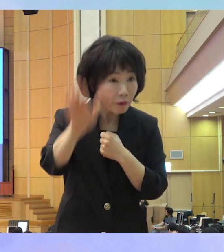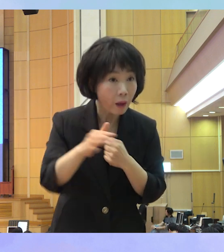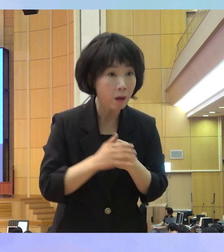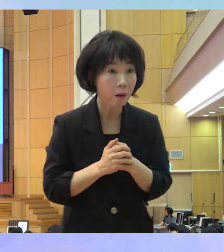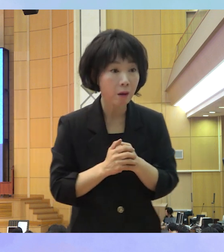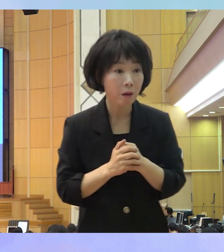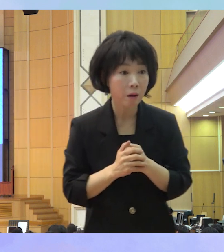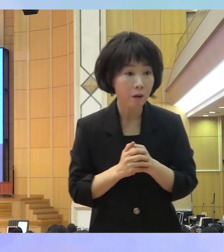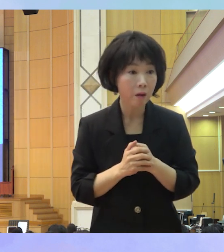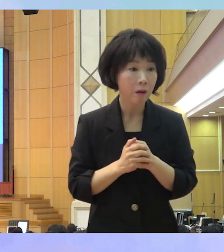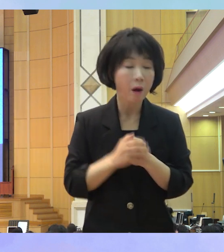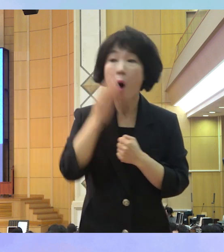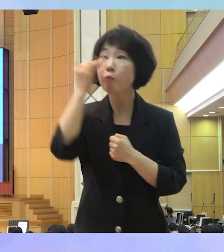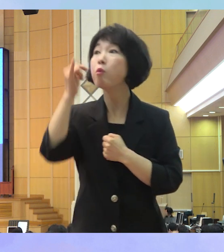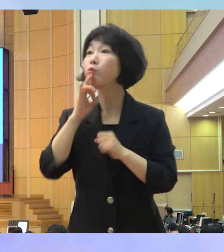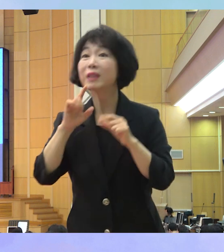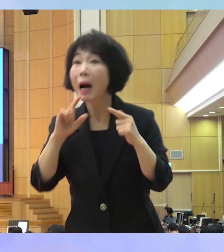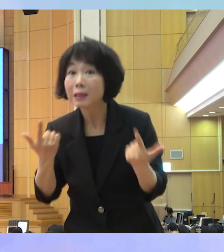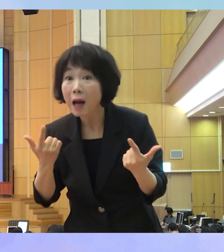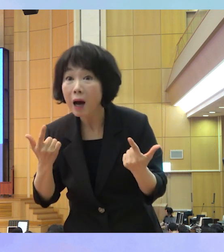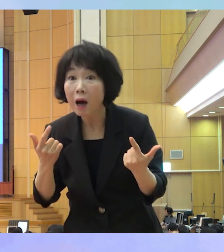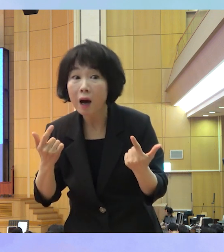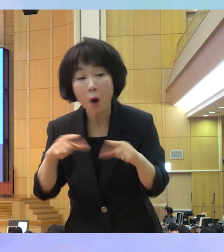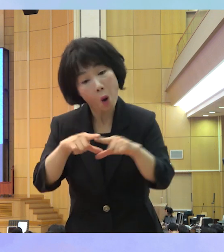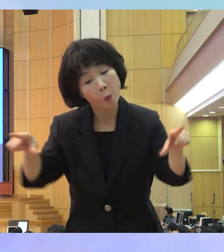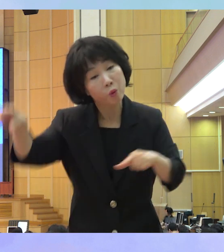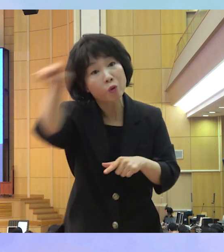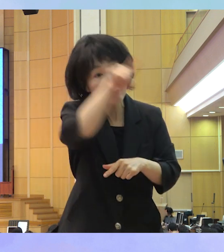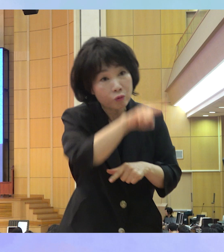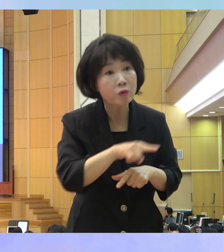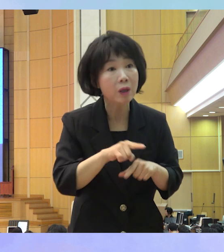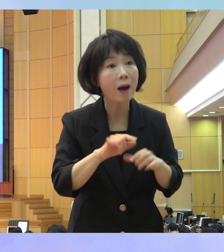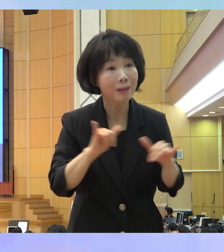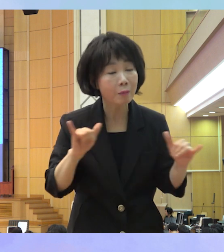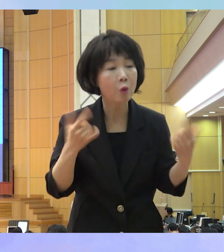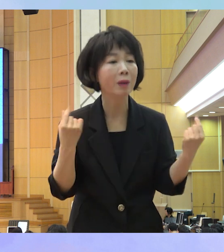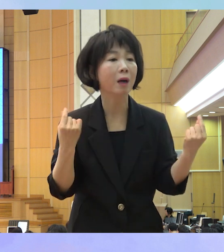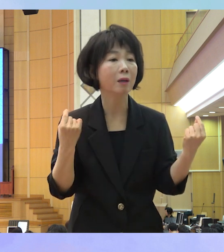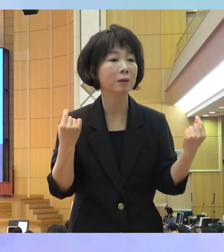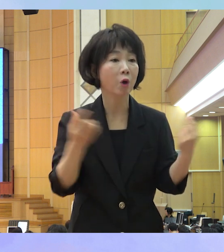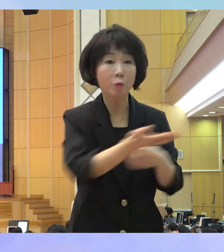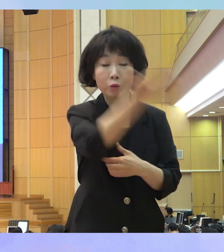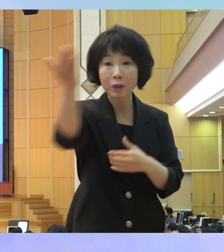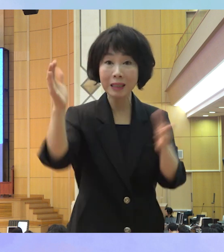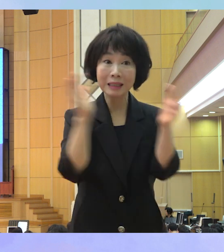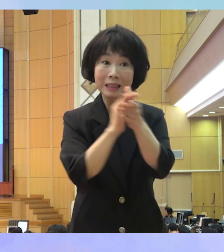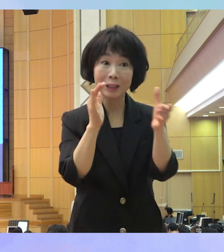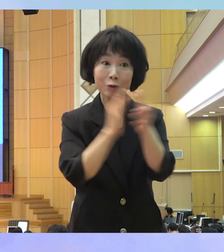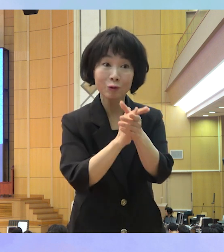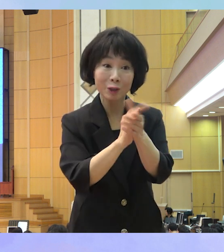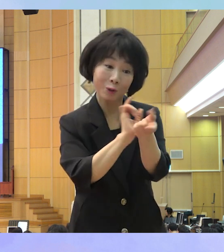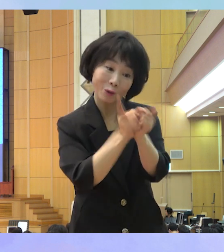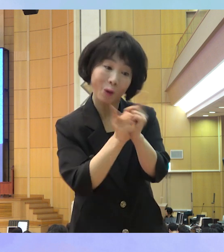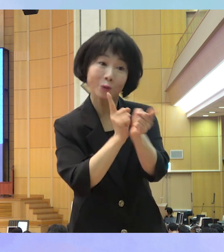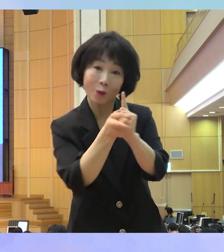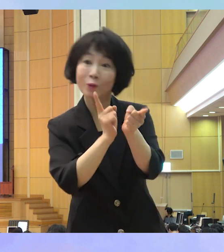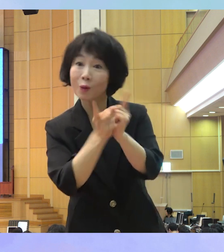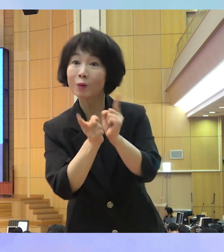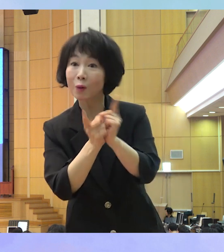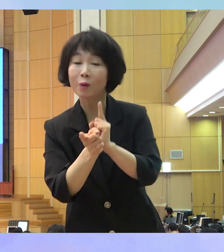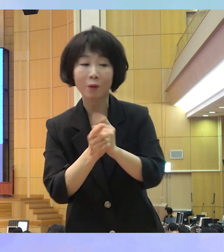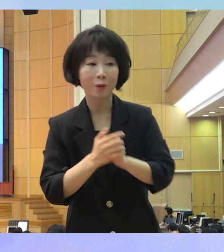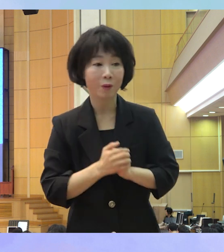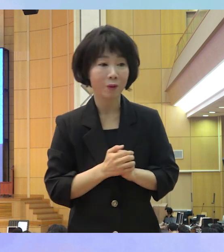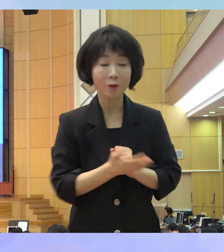그거는 부모님뿐만 아니라 우리 그냥 일반적으로 사는 우리 같은 사람들도, 친구 사이에도 마찬가지예요.